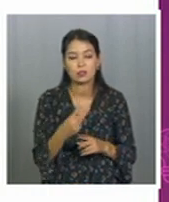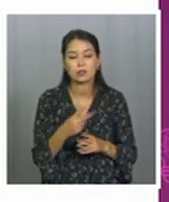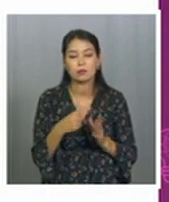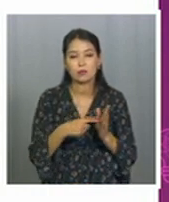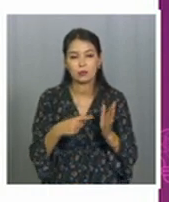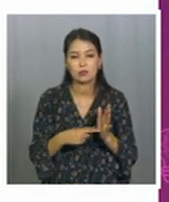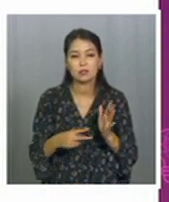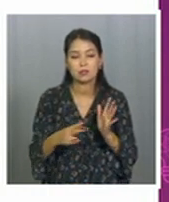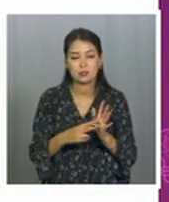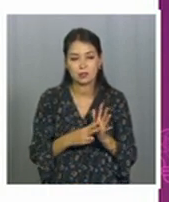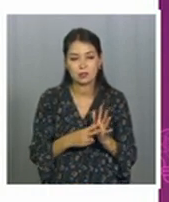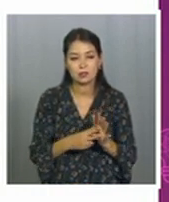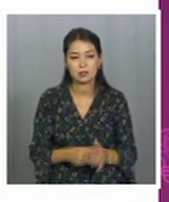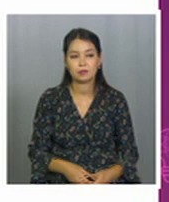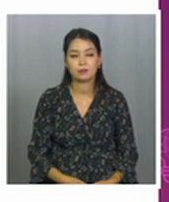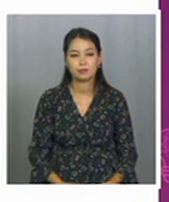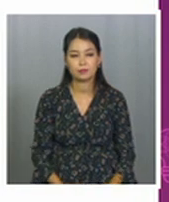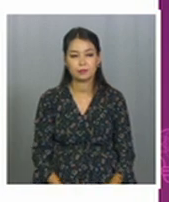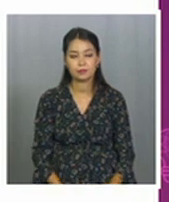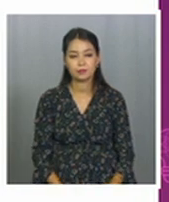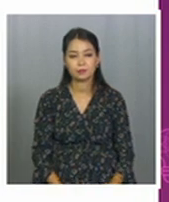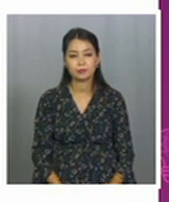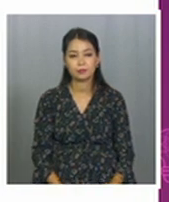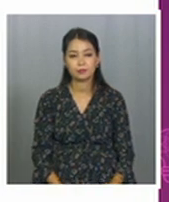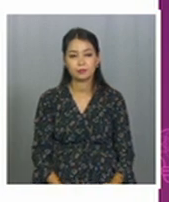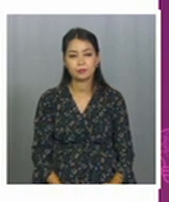8 квадрат бірлік.